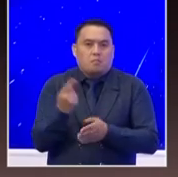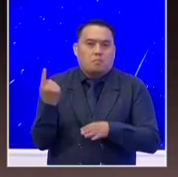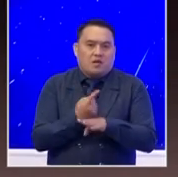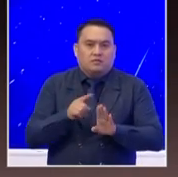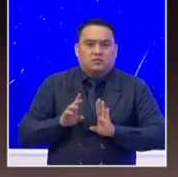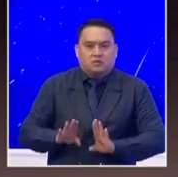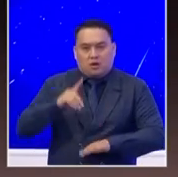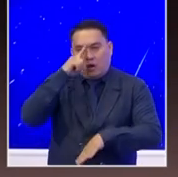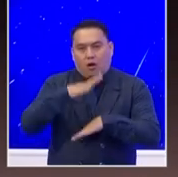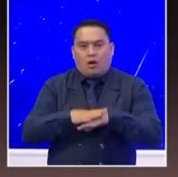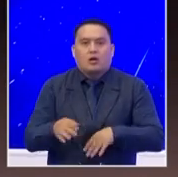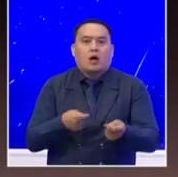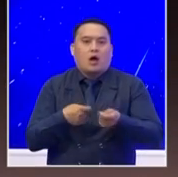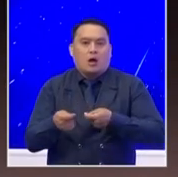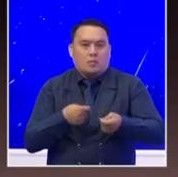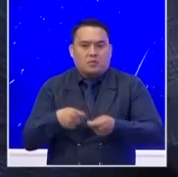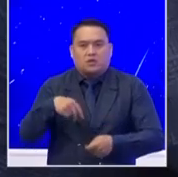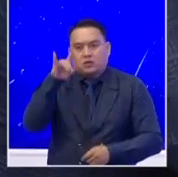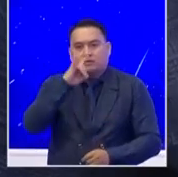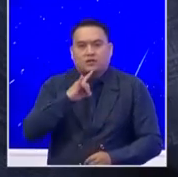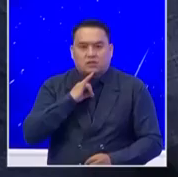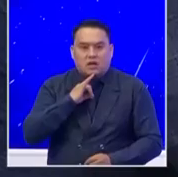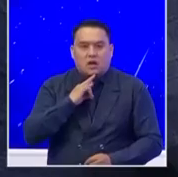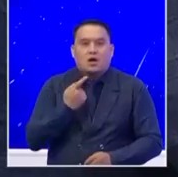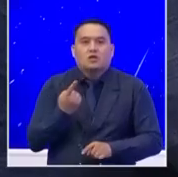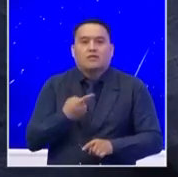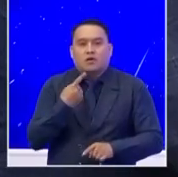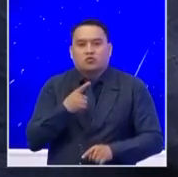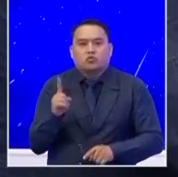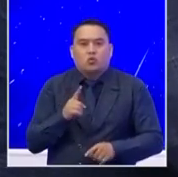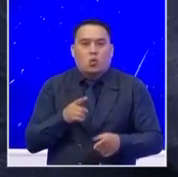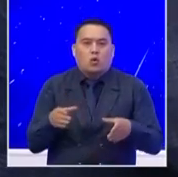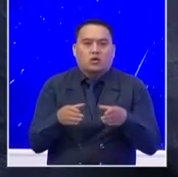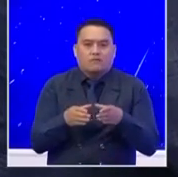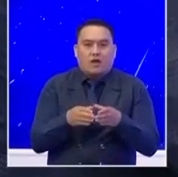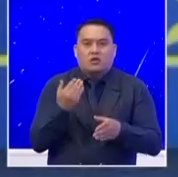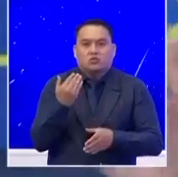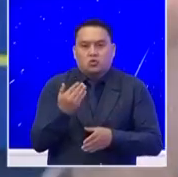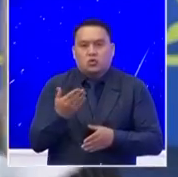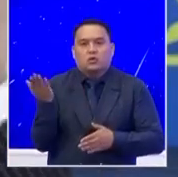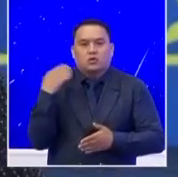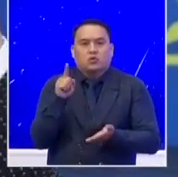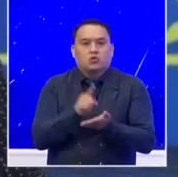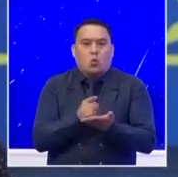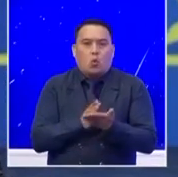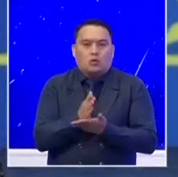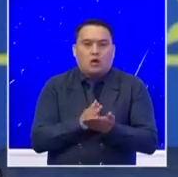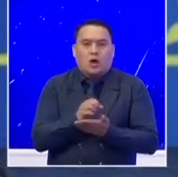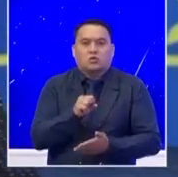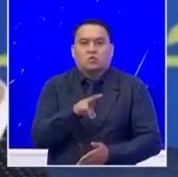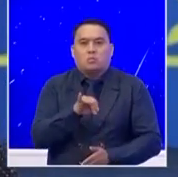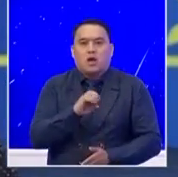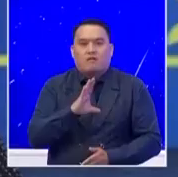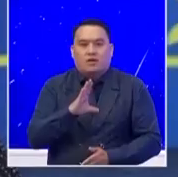первого заместителя руководителя администрации президента Казахстана. Об этом говорится на сайте Акорды. Ранее эту должность занимал Маулен